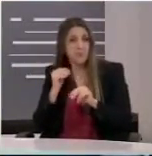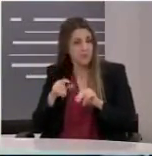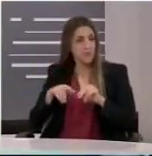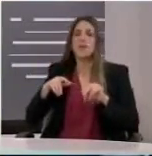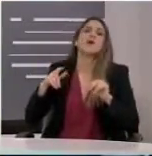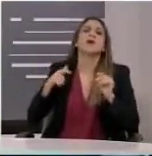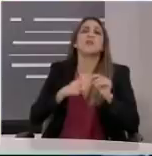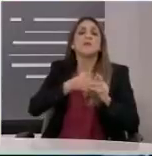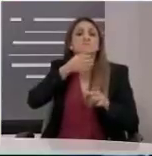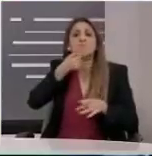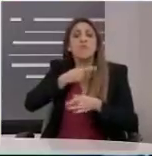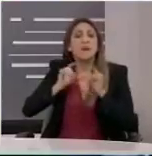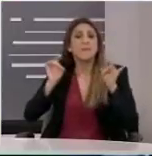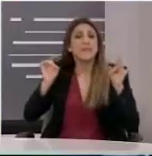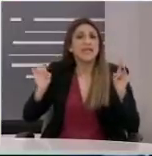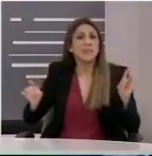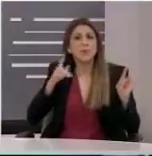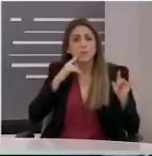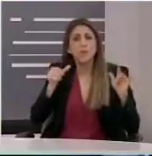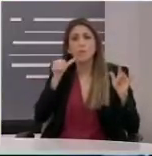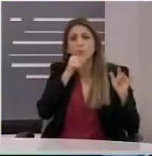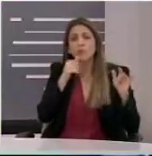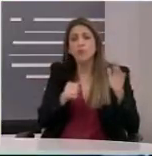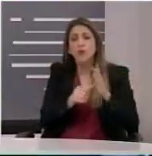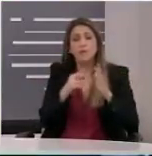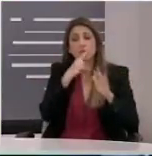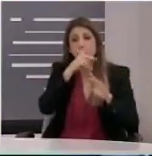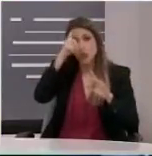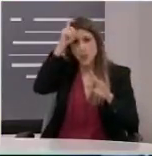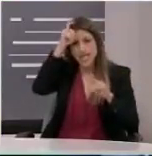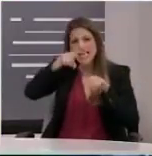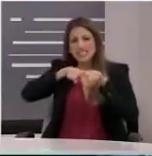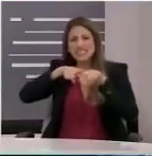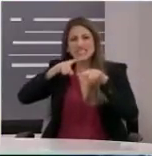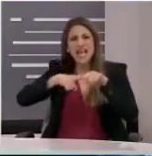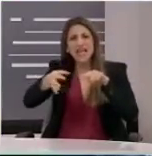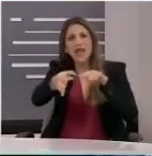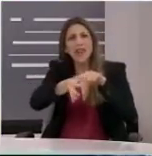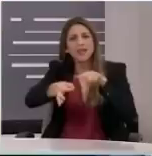δεν επιχειρηματολόγησε στον Τούρκο Πρωθυπουργό για την ελληνικότητα των ημείων.